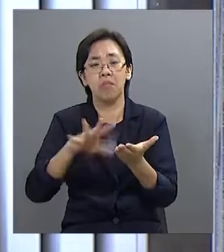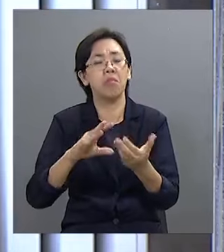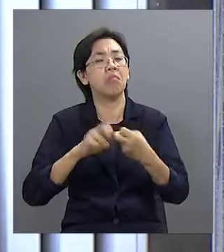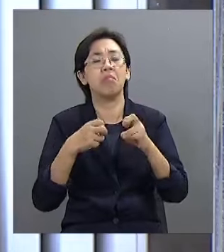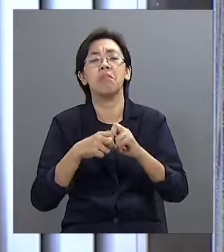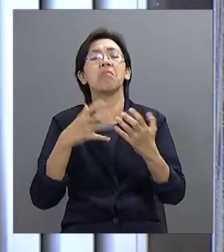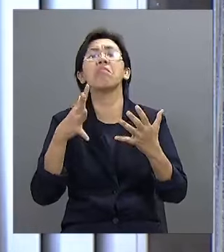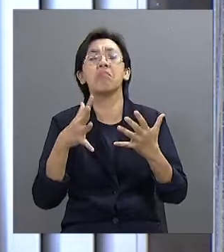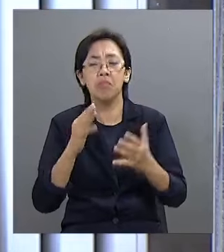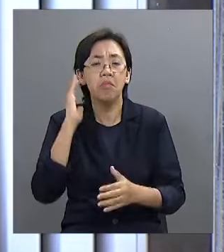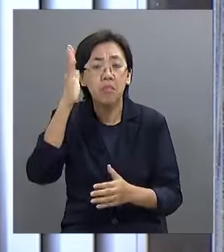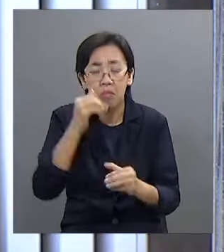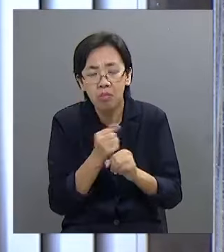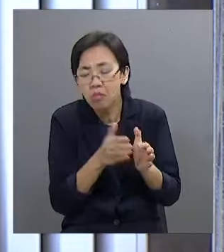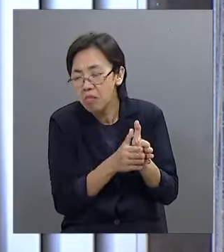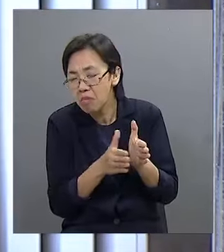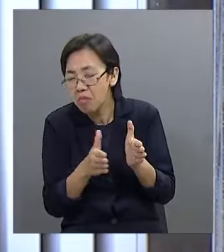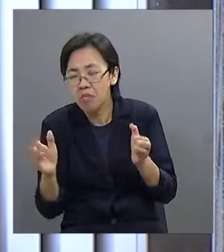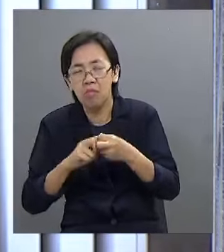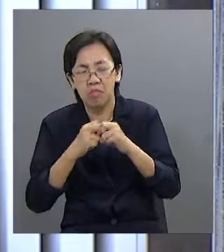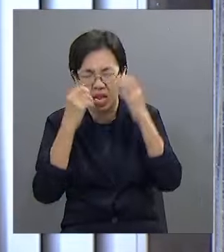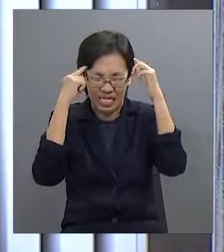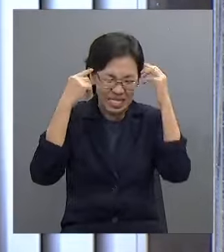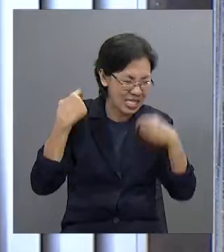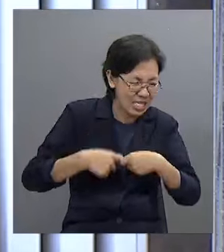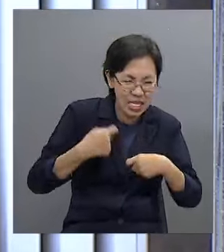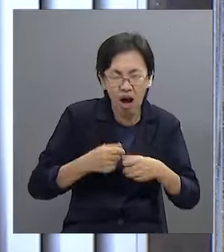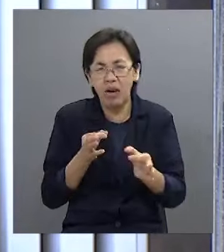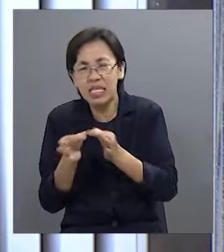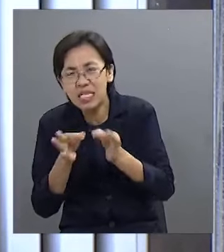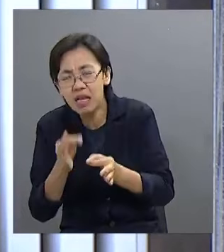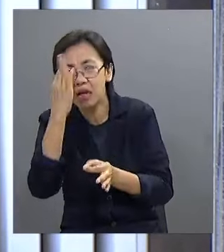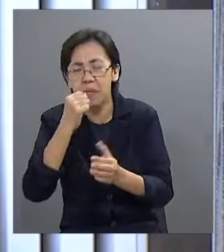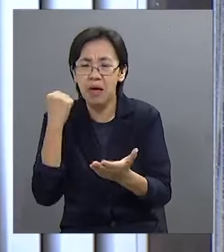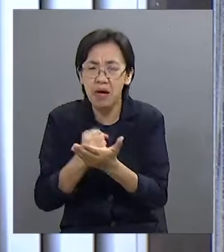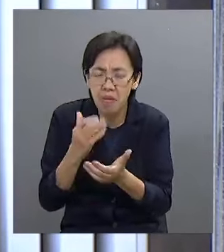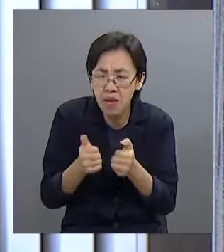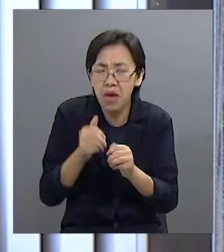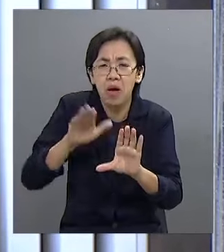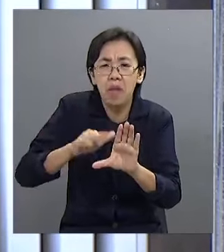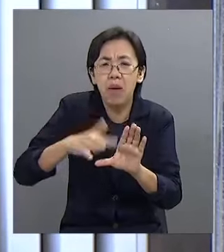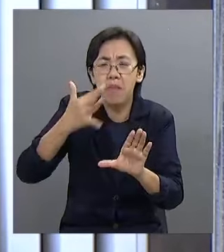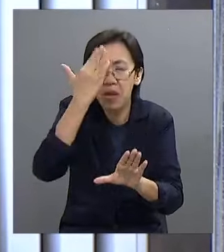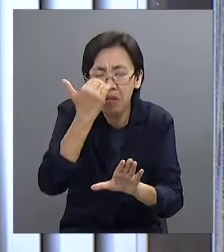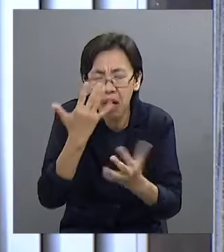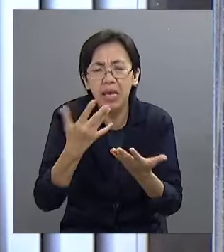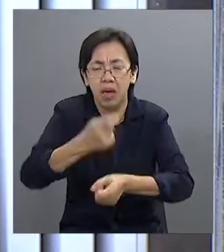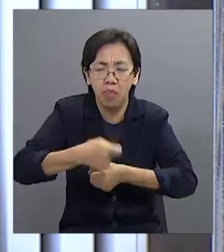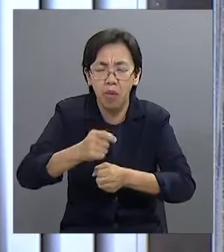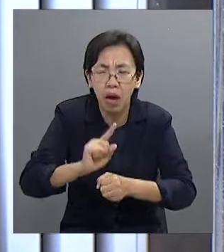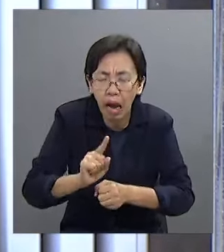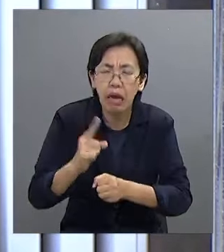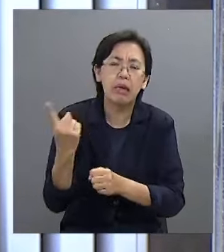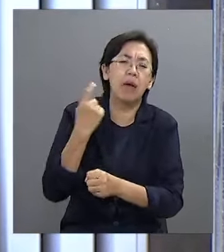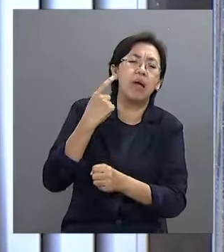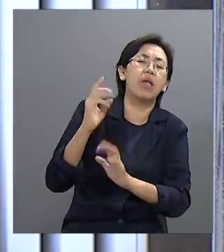ายทางระหว่างทางอ่ะมันจะไม่ปวดหัวเดี๋ยวต้องไปชี้แจงว่าทำไมไม่จดขอถูกต้องไหมแล้วปลูกยังไงเนี่ยมันจะวุ่นวายตอนนั้นแหละนะครับเอกสารก็เ